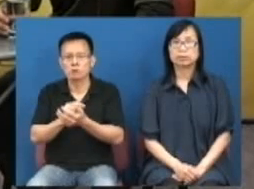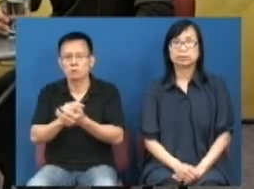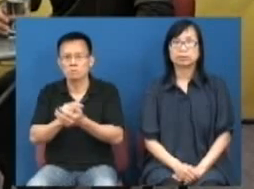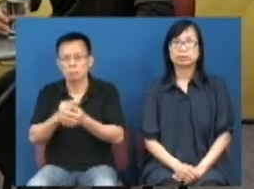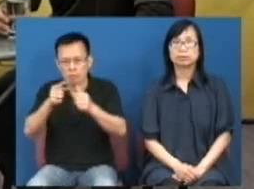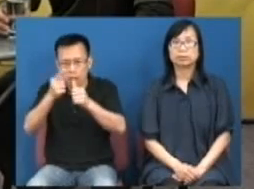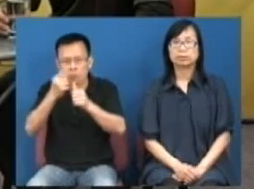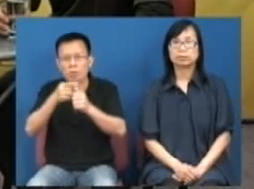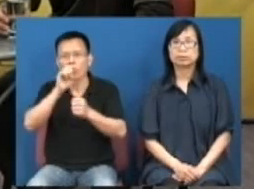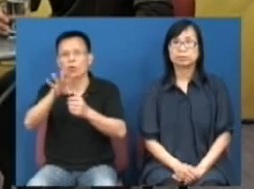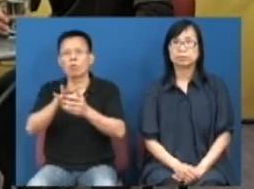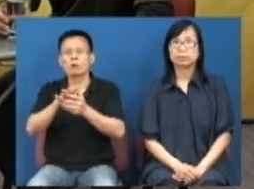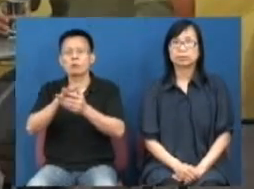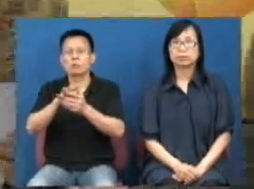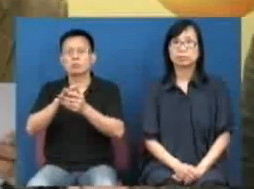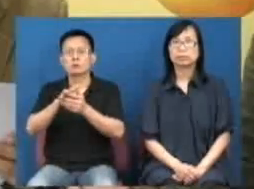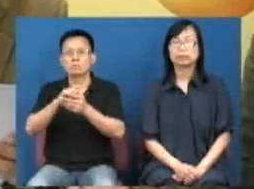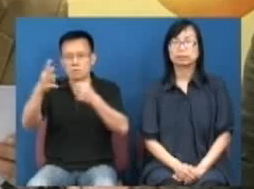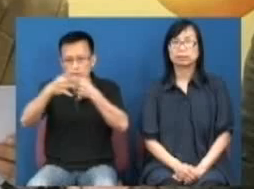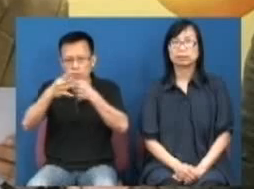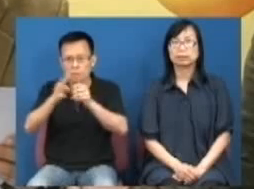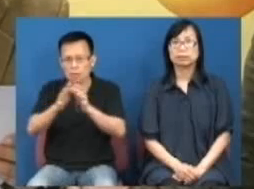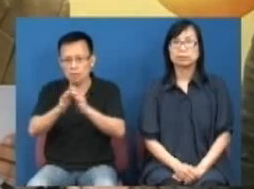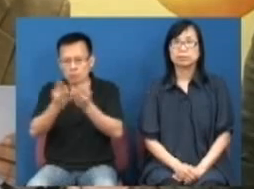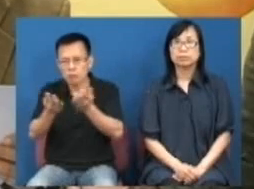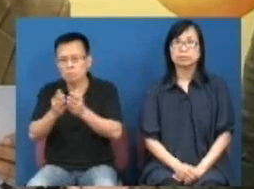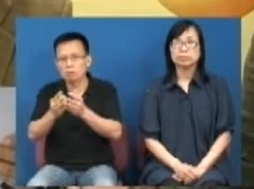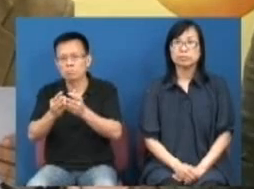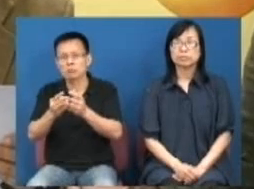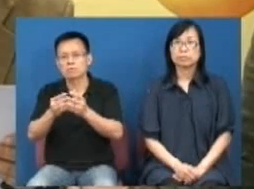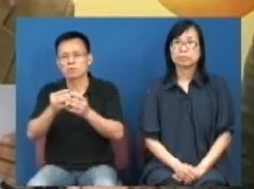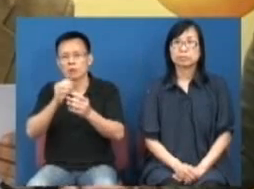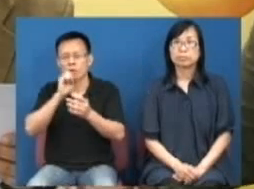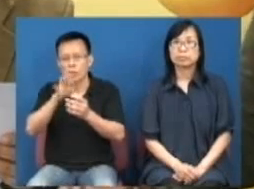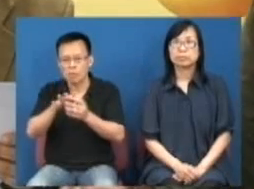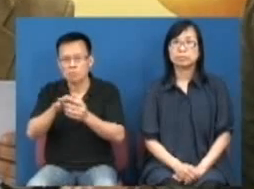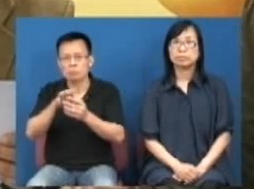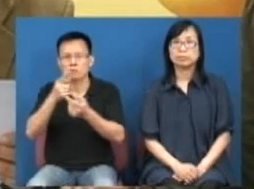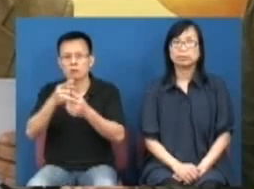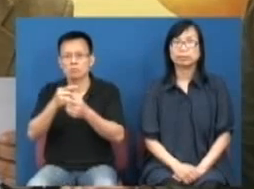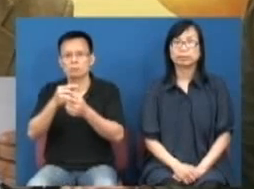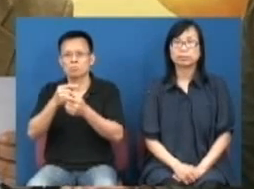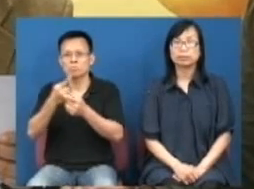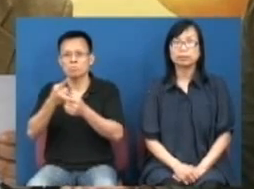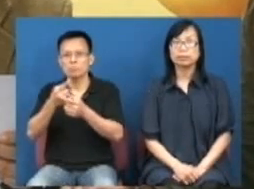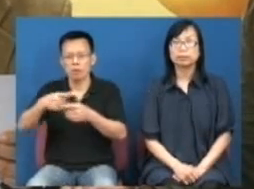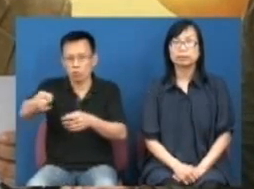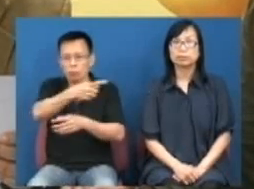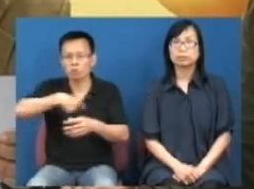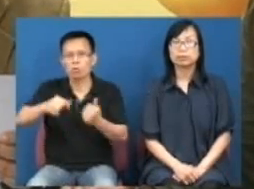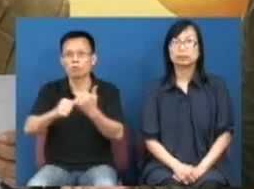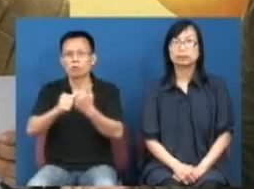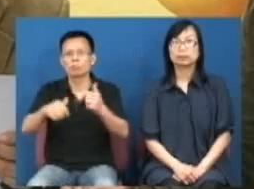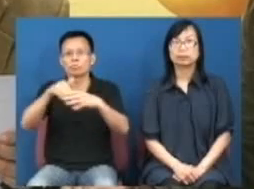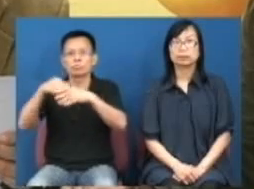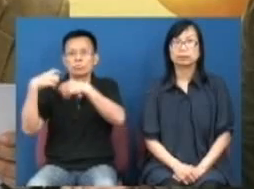先開頭講佢係第四章啦，第四章咧就話咧，佢話咧係喺呢個區議會嘅選舉程